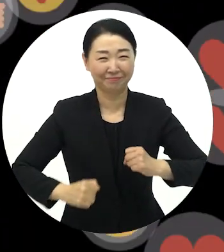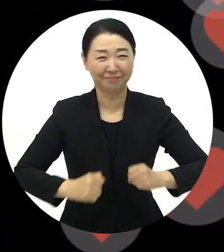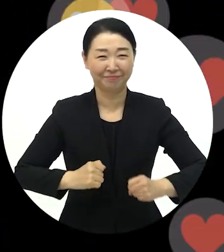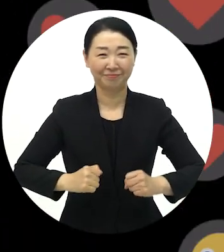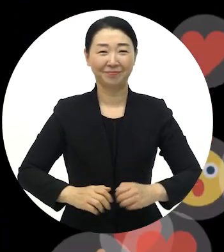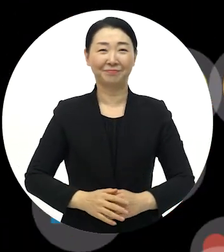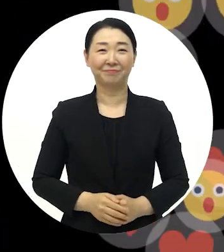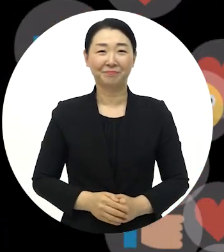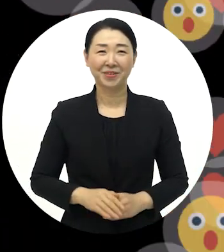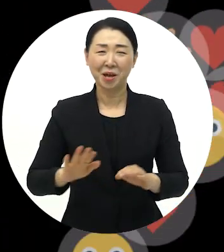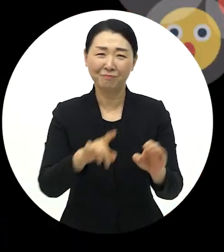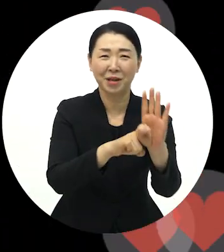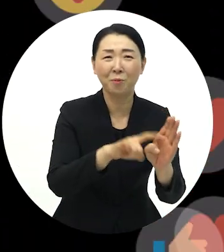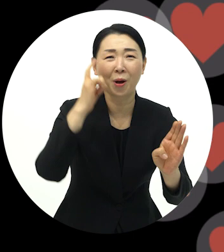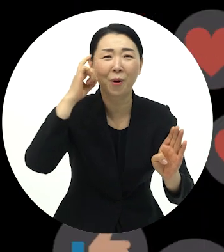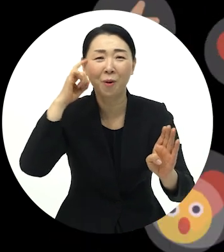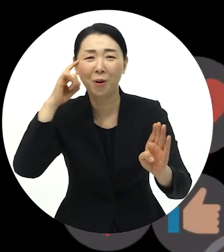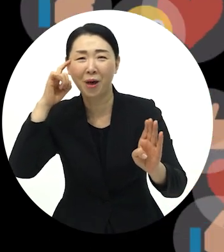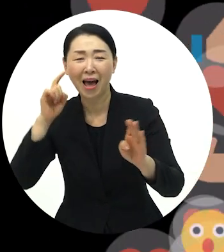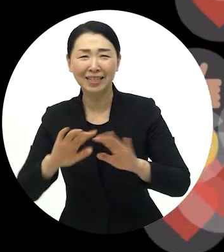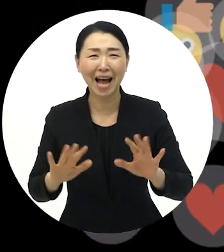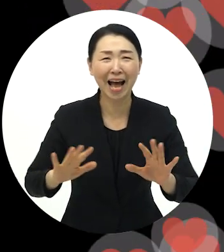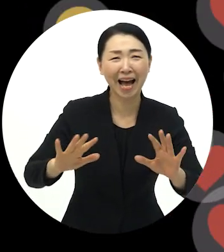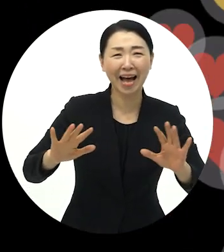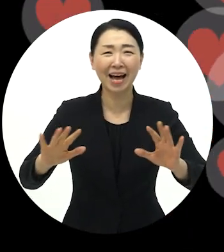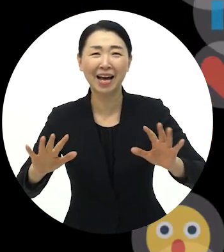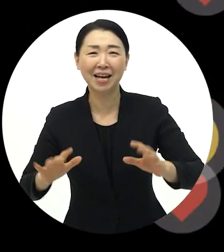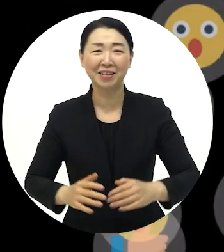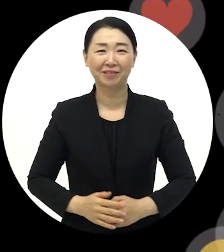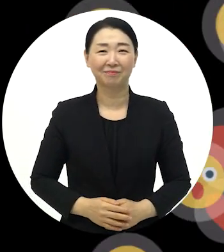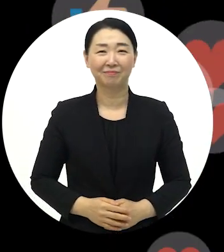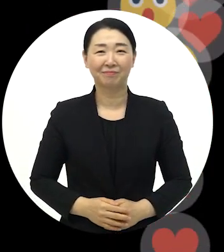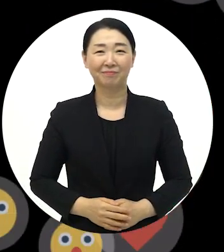아, 갔다. 이거 왜 잘했니 이거? 잠깐만.